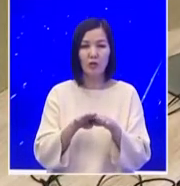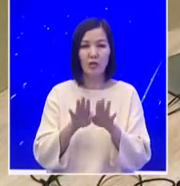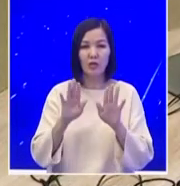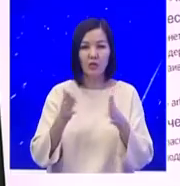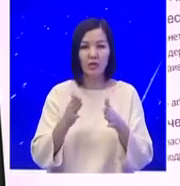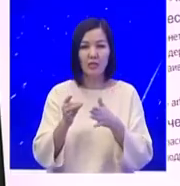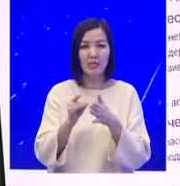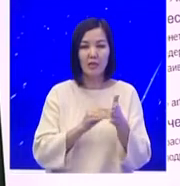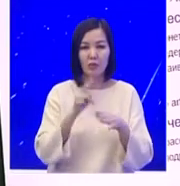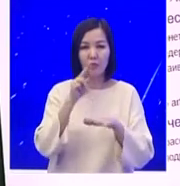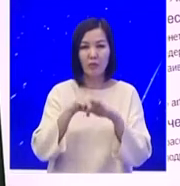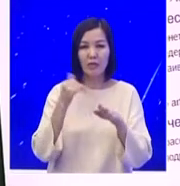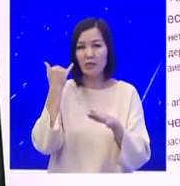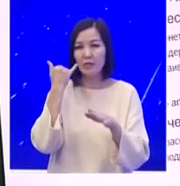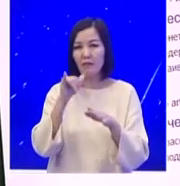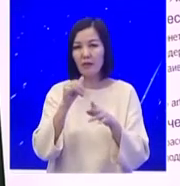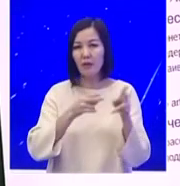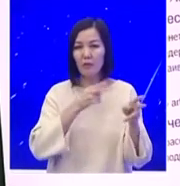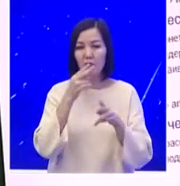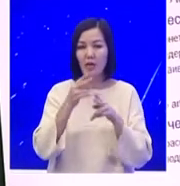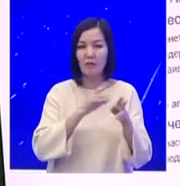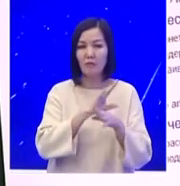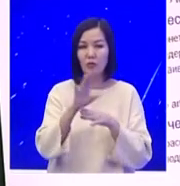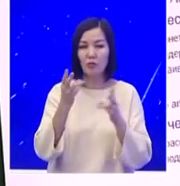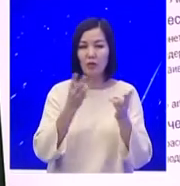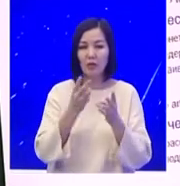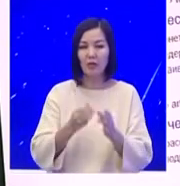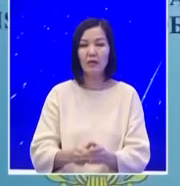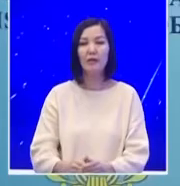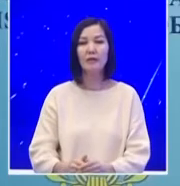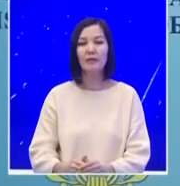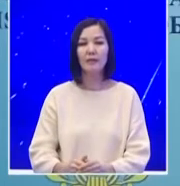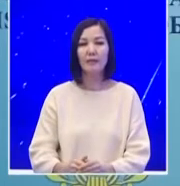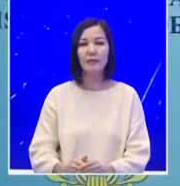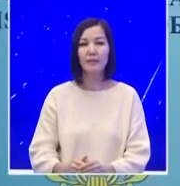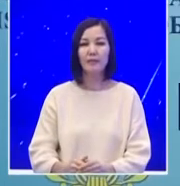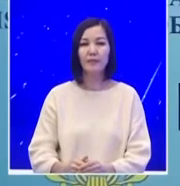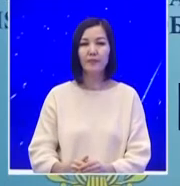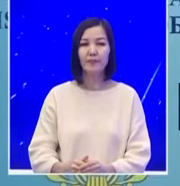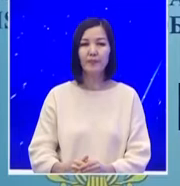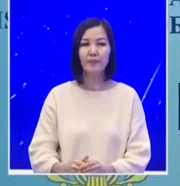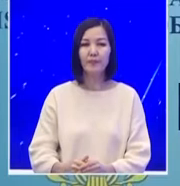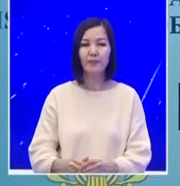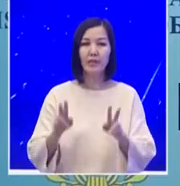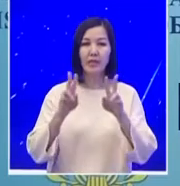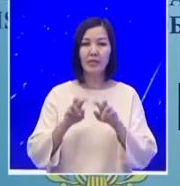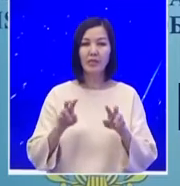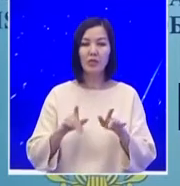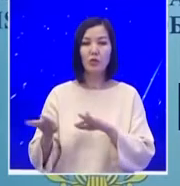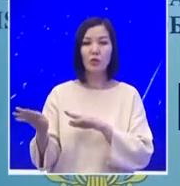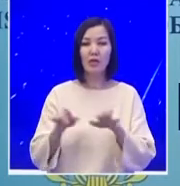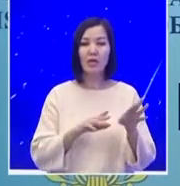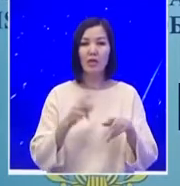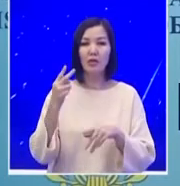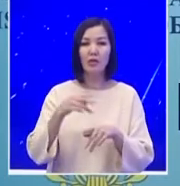болса, бірден құқық қорғау органдарына шағым түсіруге шақырды. Жедел іздестіру шаралары нәтижесінде 24